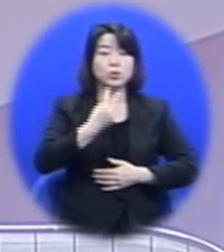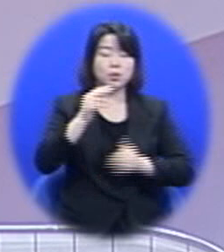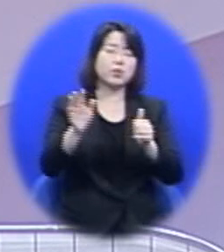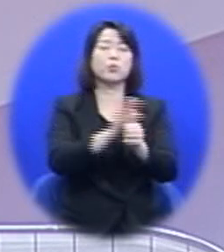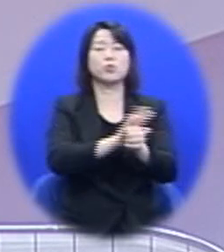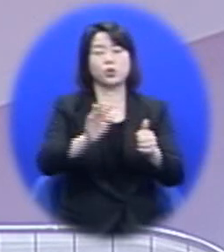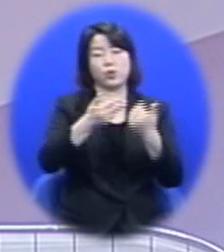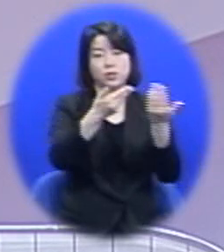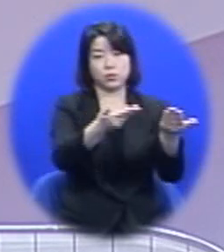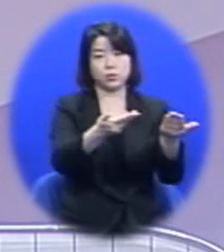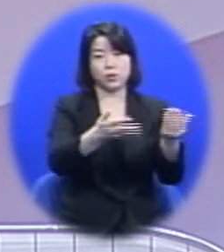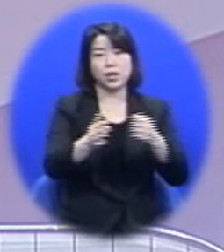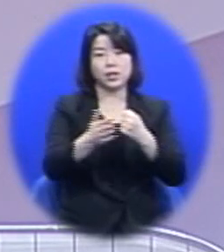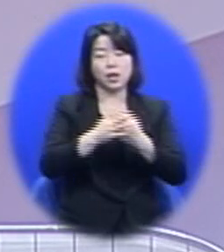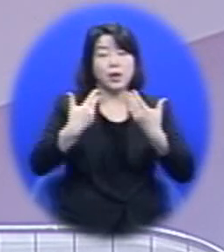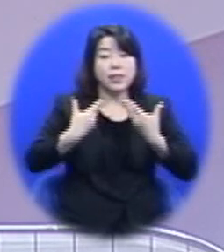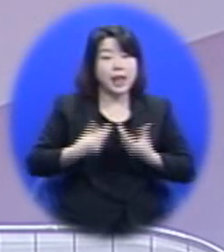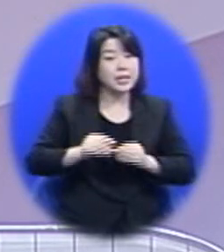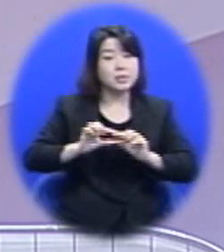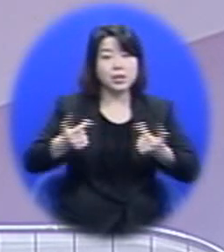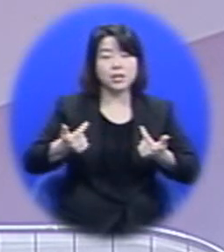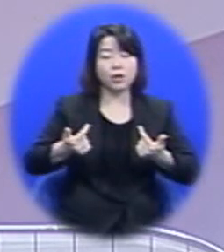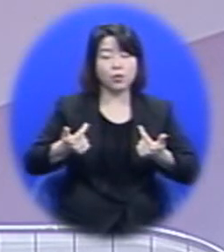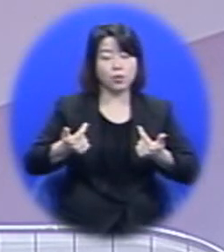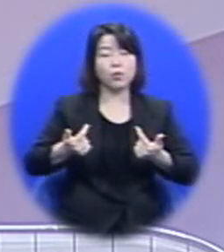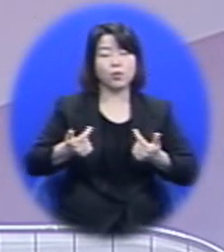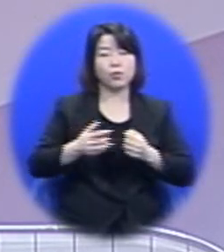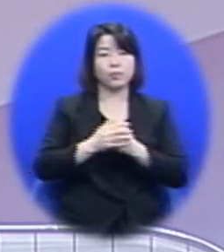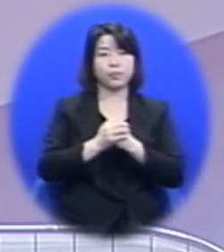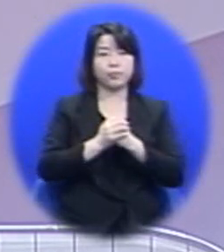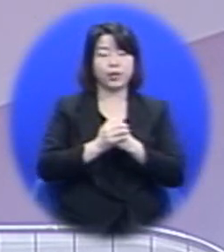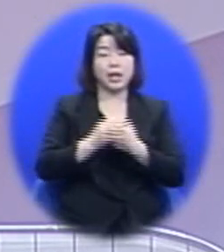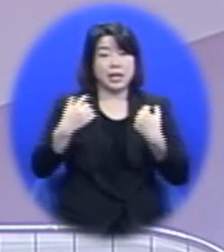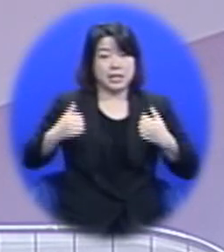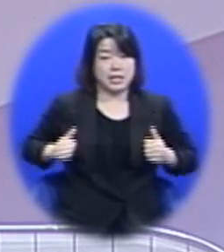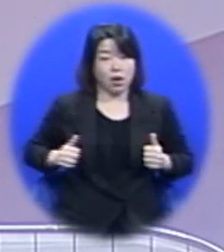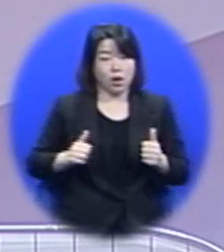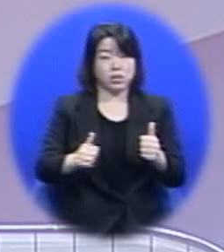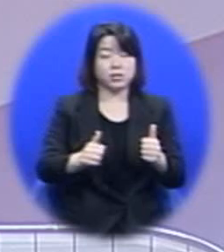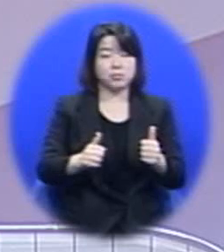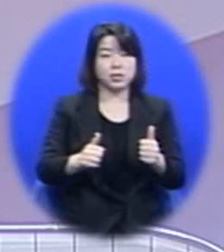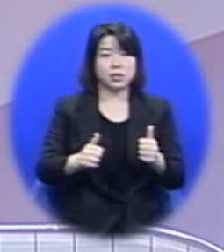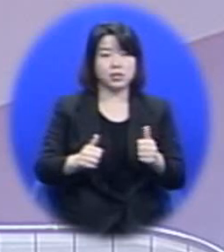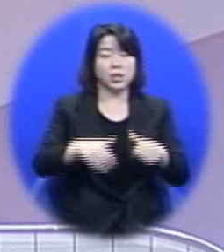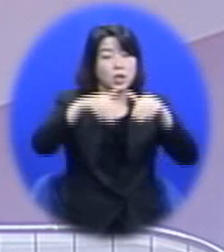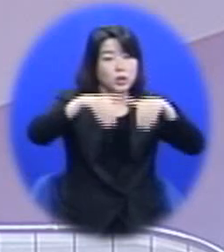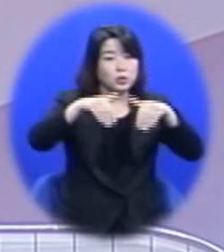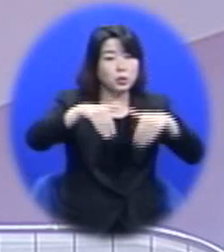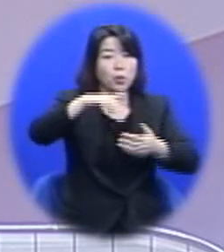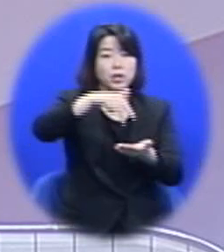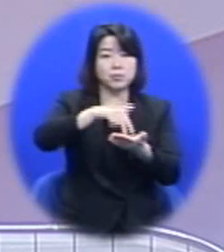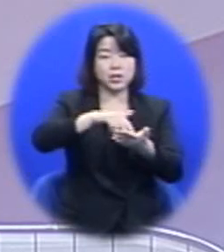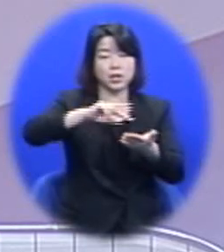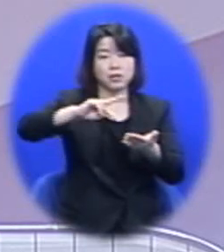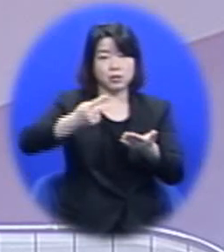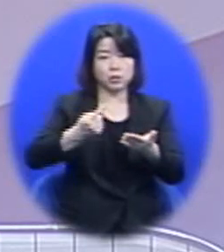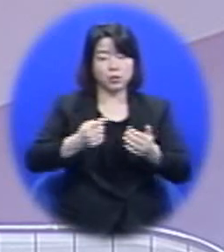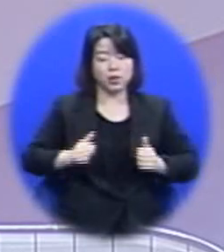위로하셨어요. 그래서 낙심하지 않고 좌절하지 않고 열심히, 종으로라도 열심히